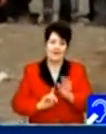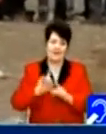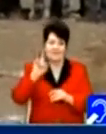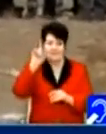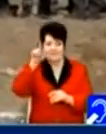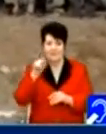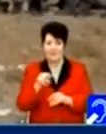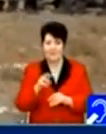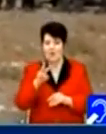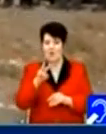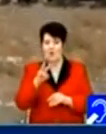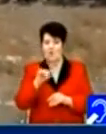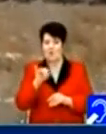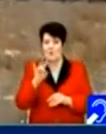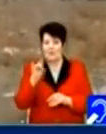munte.